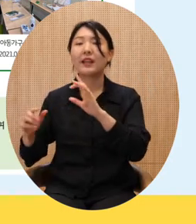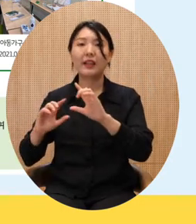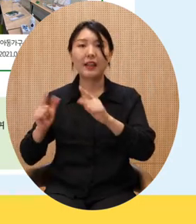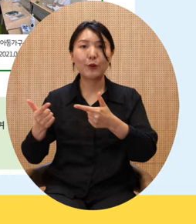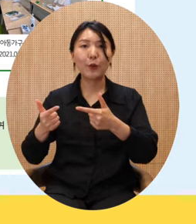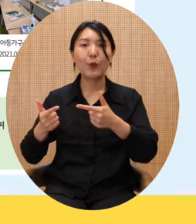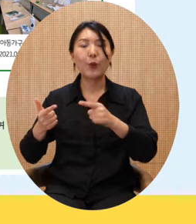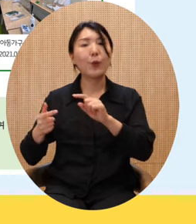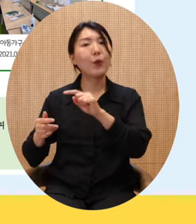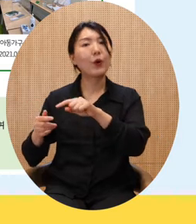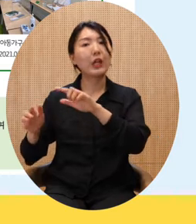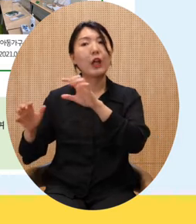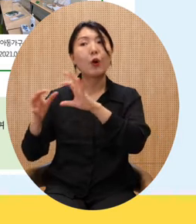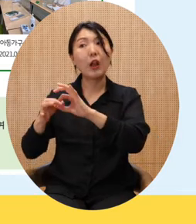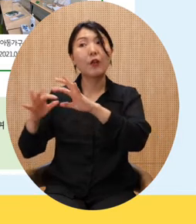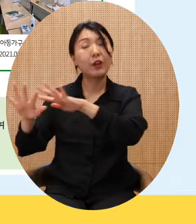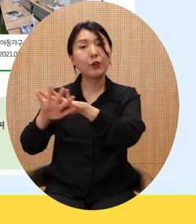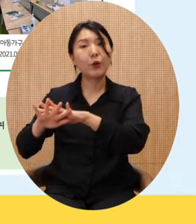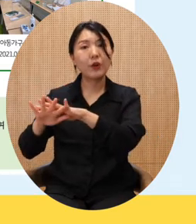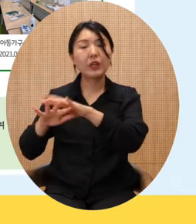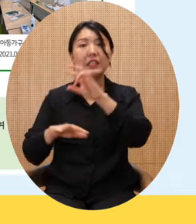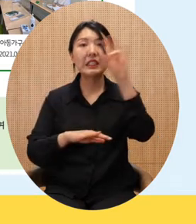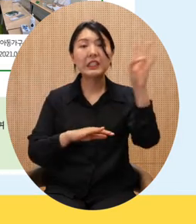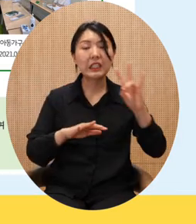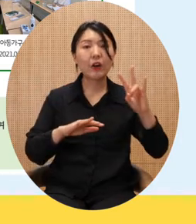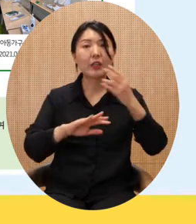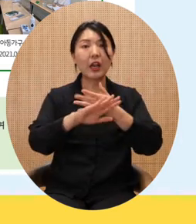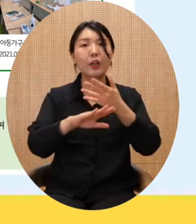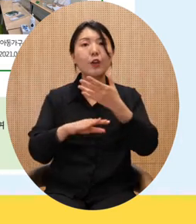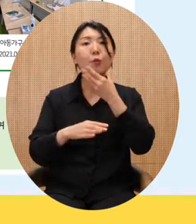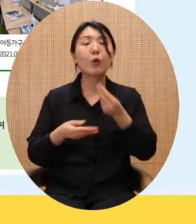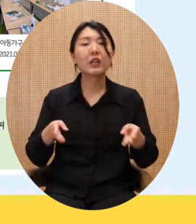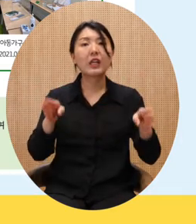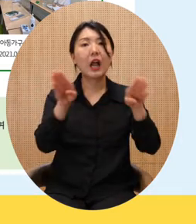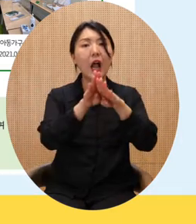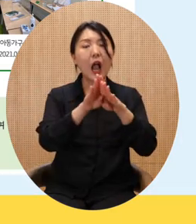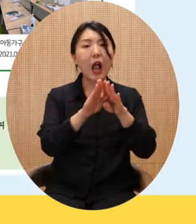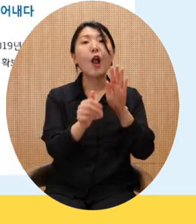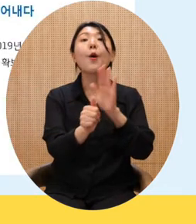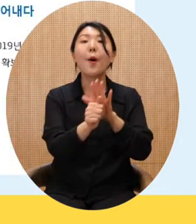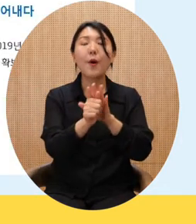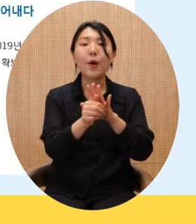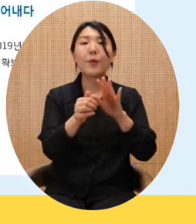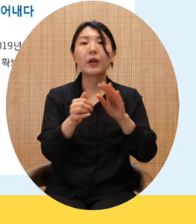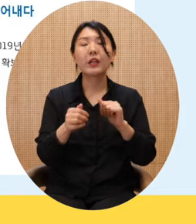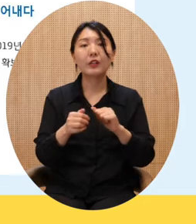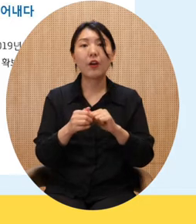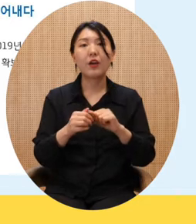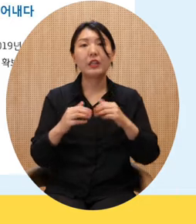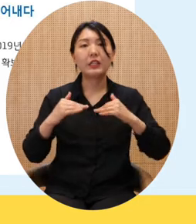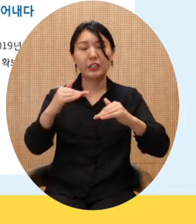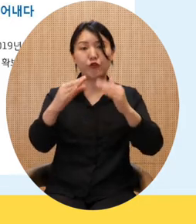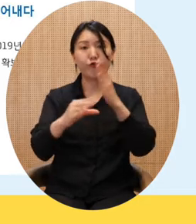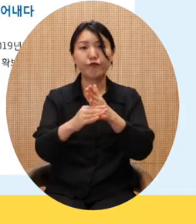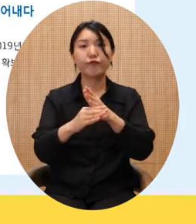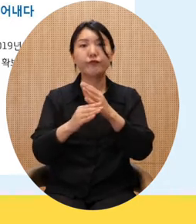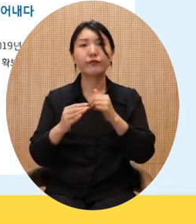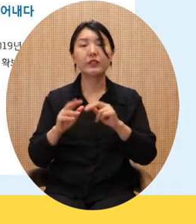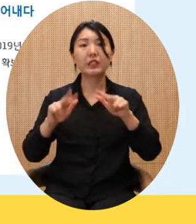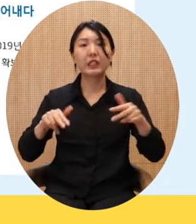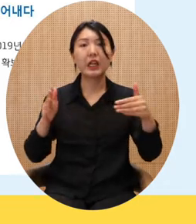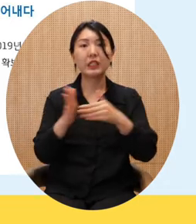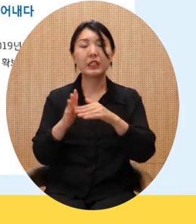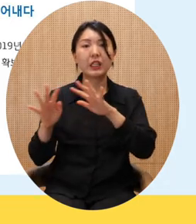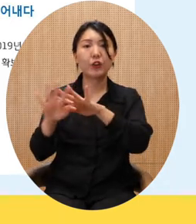네트워크 기관 외에 시흥 지역의 타 복지기관과도 협업하여서 진행을 하였습니다. 지금까지 네트워크